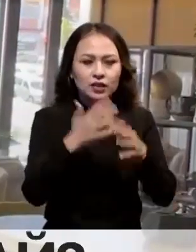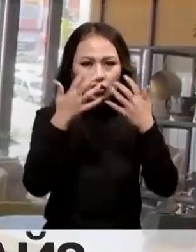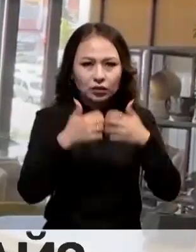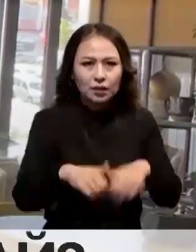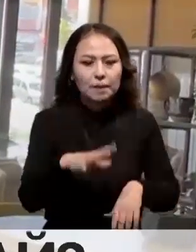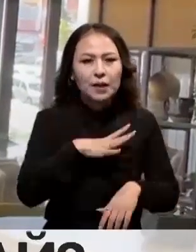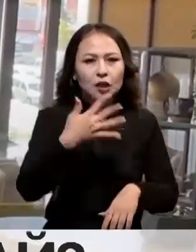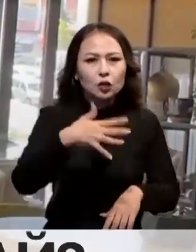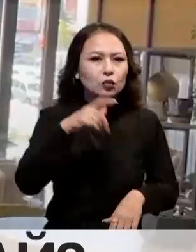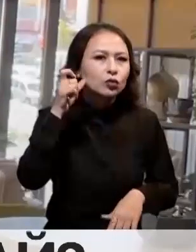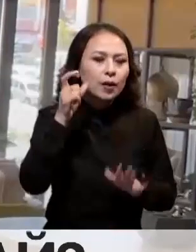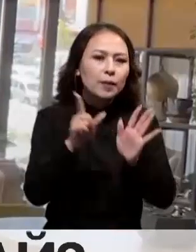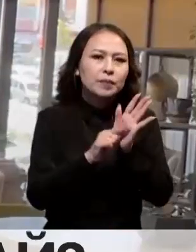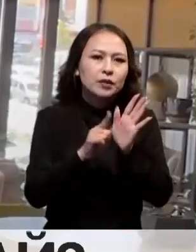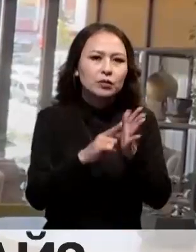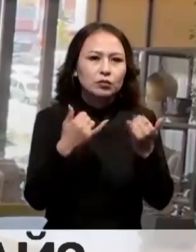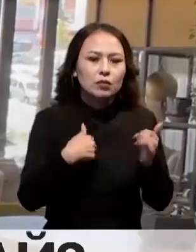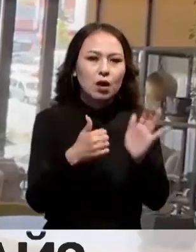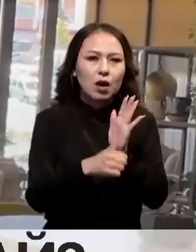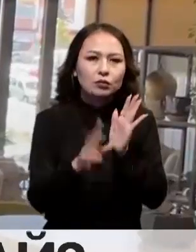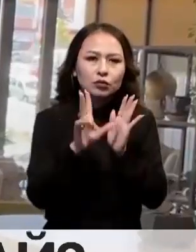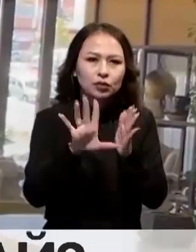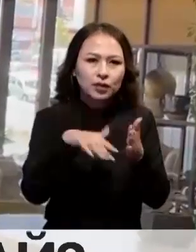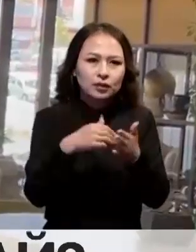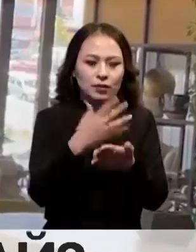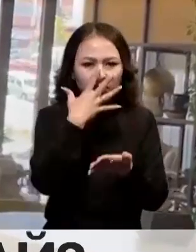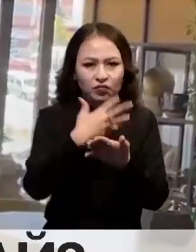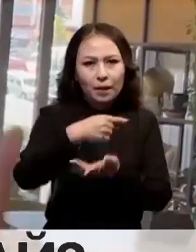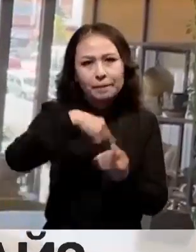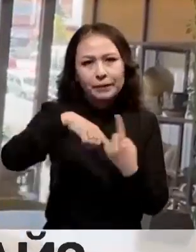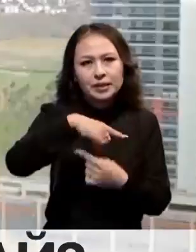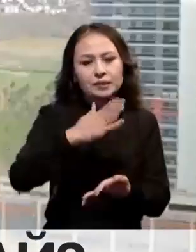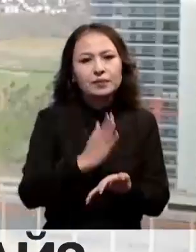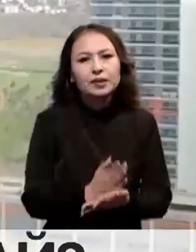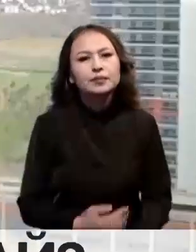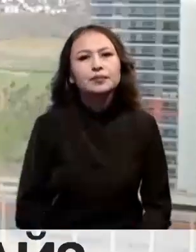жасымда зейнетке шықтым. Қазір 63 жастамын. Әлі де жеке кәсібімен айналысып жүрмін.